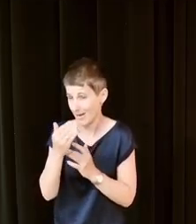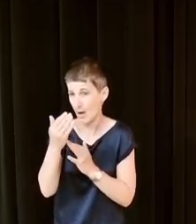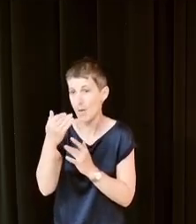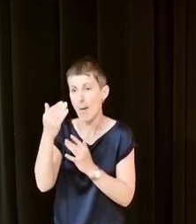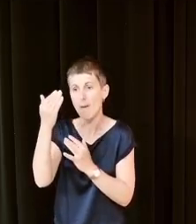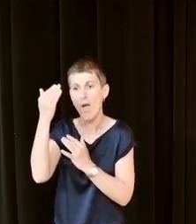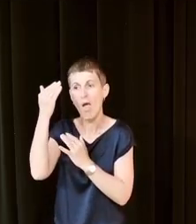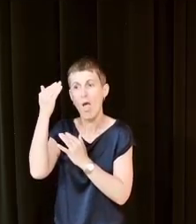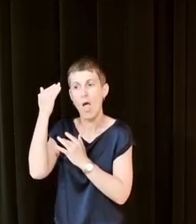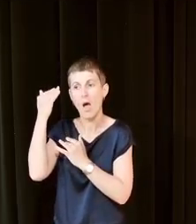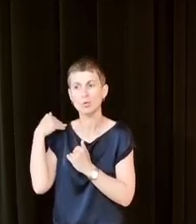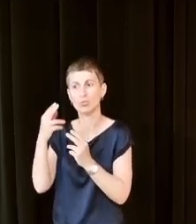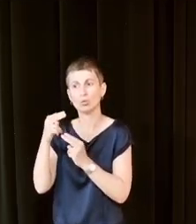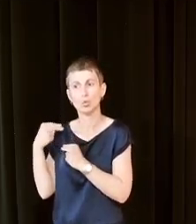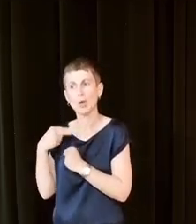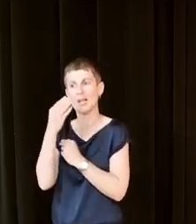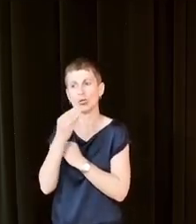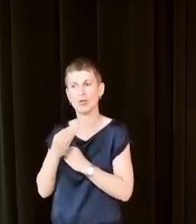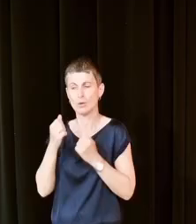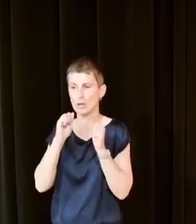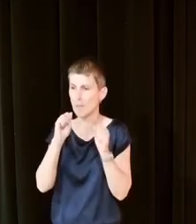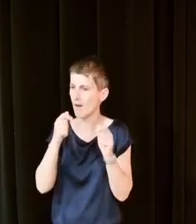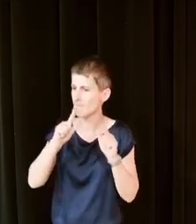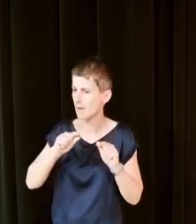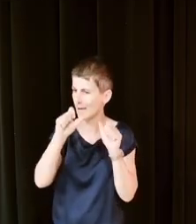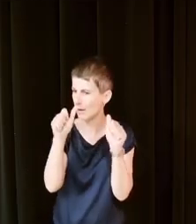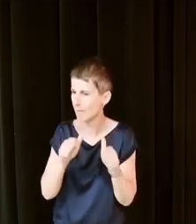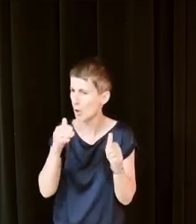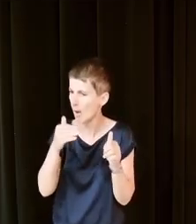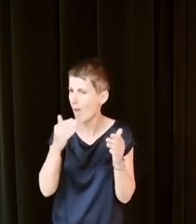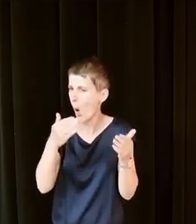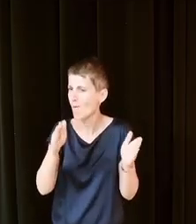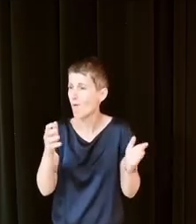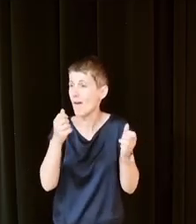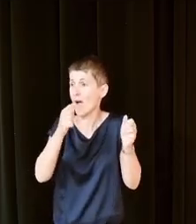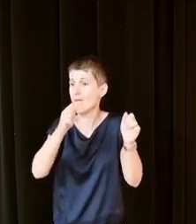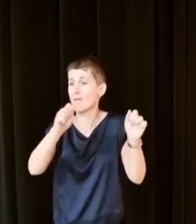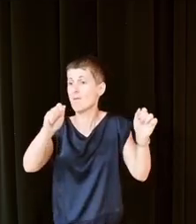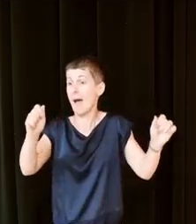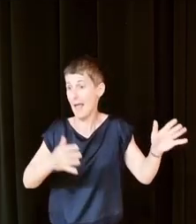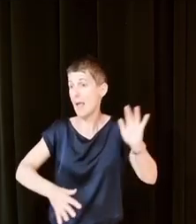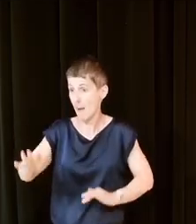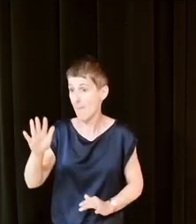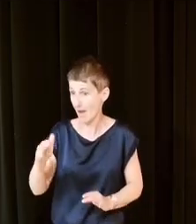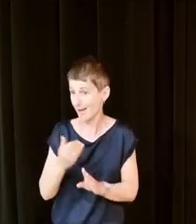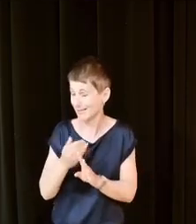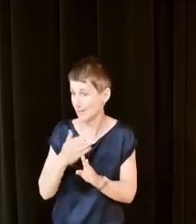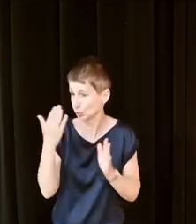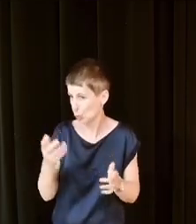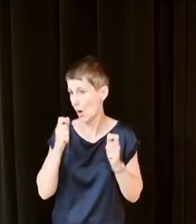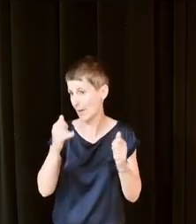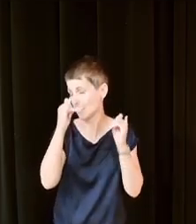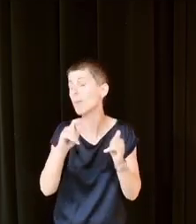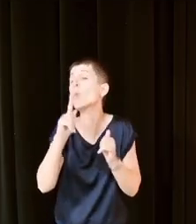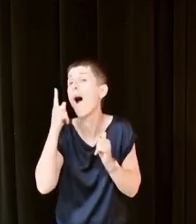ihrer Gestaltungsaktivität. Es taucht immer weniger Form auf, es wird alles immer offener und freier. Und das haben wir tatsächlich finden können. Aber es ist nur ein